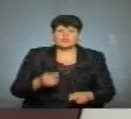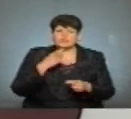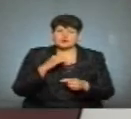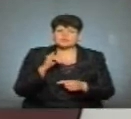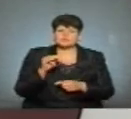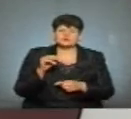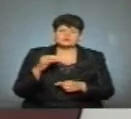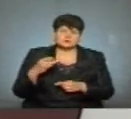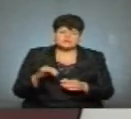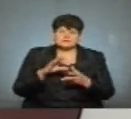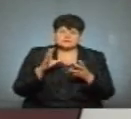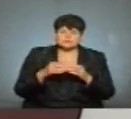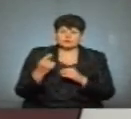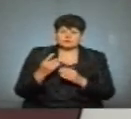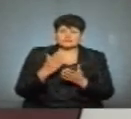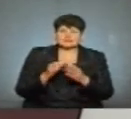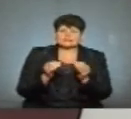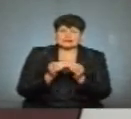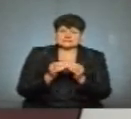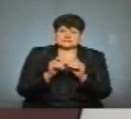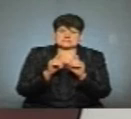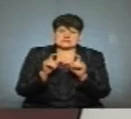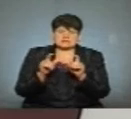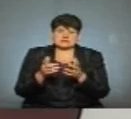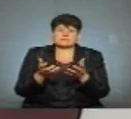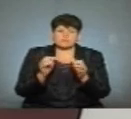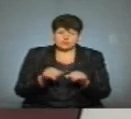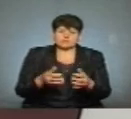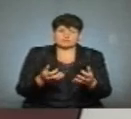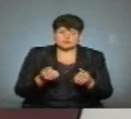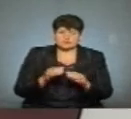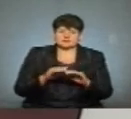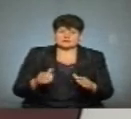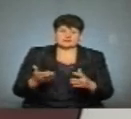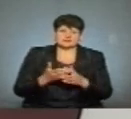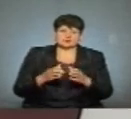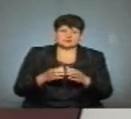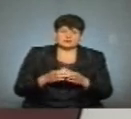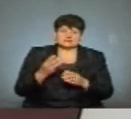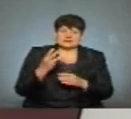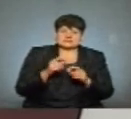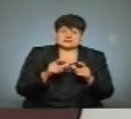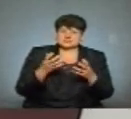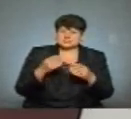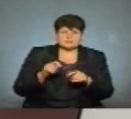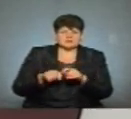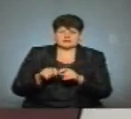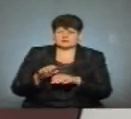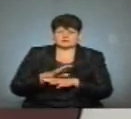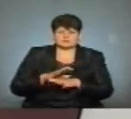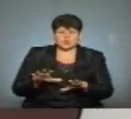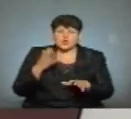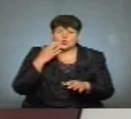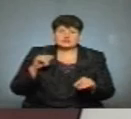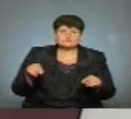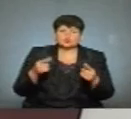Ігоря Чорного, загалом в області є 10 закладів, які прийматимуть дітей з пільгових категорій. 3 заклади ще не перевірили. Коли